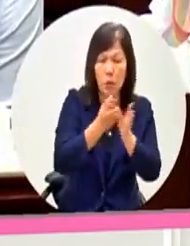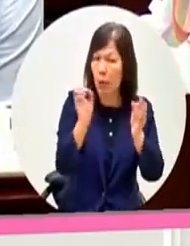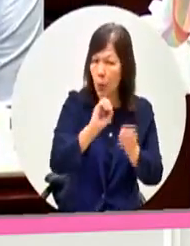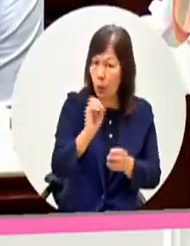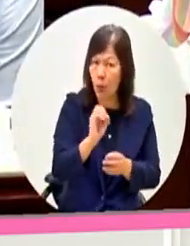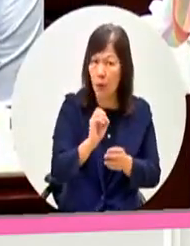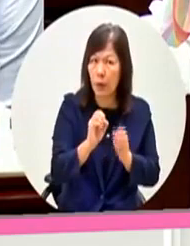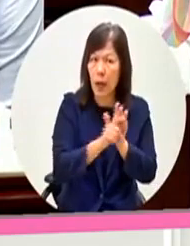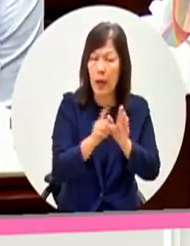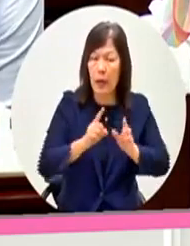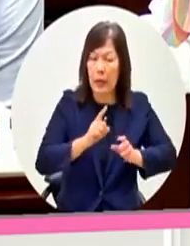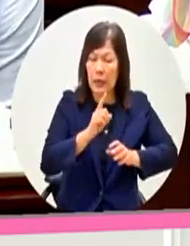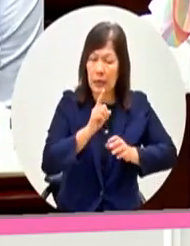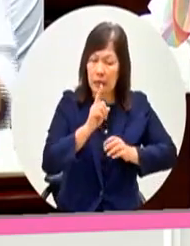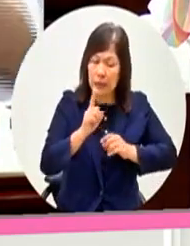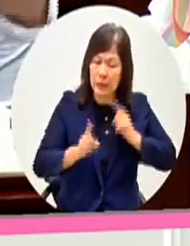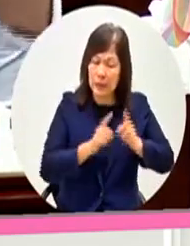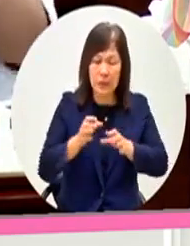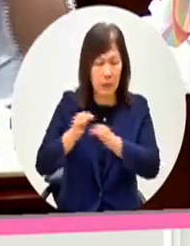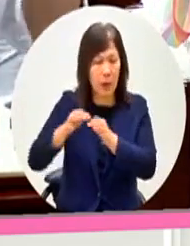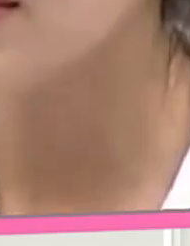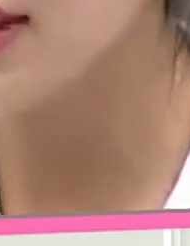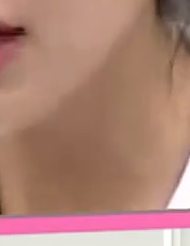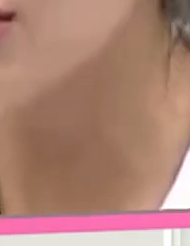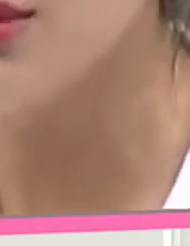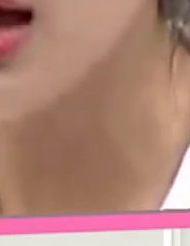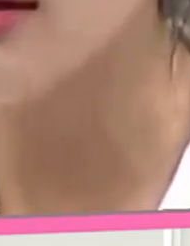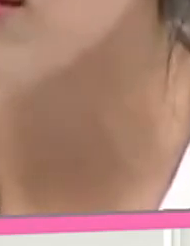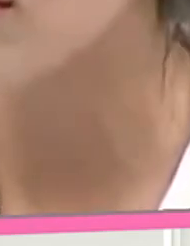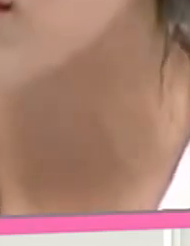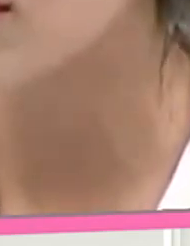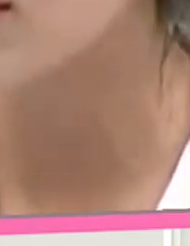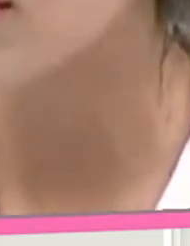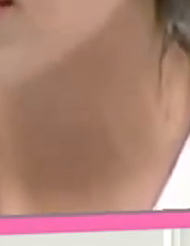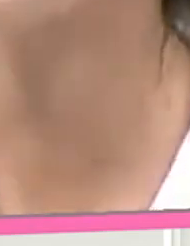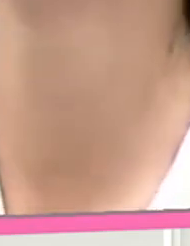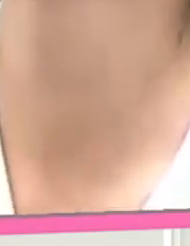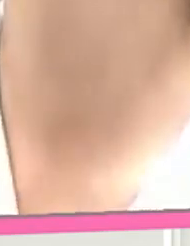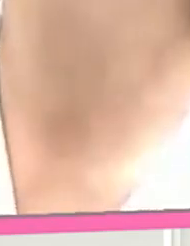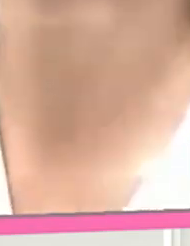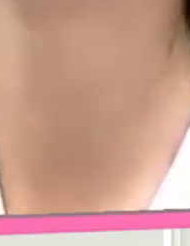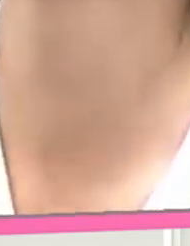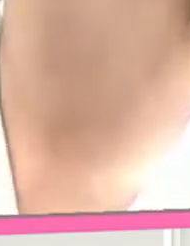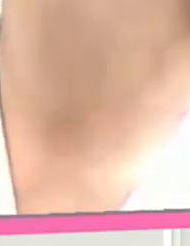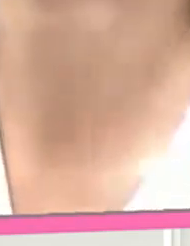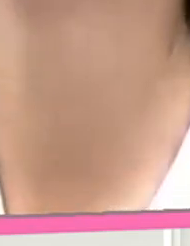的是高雄发大财，当然有概念。然后最后最经典是，哈。